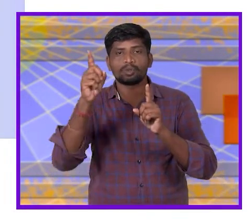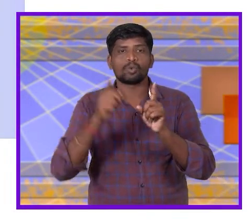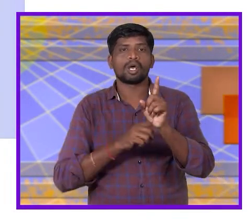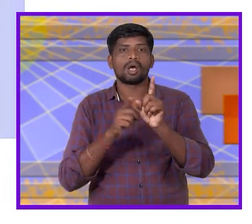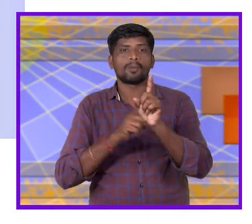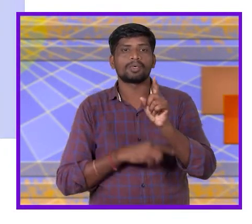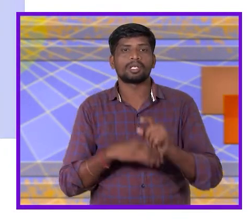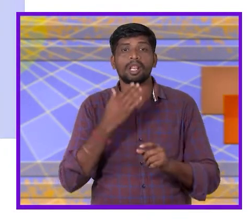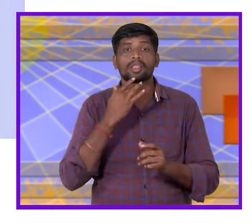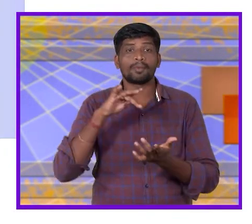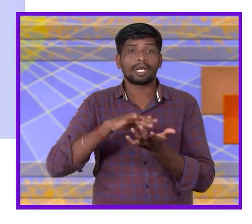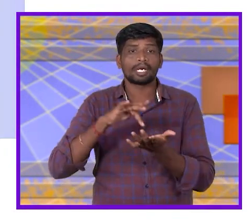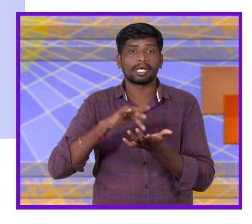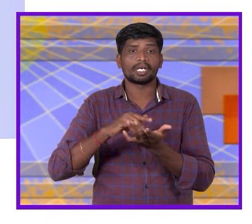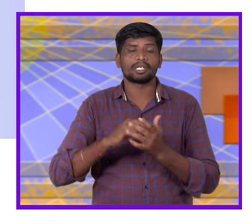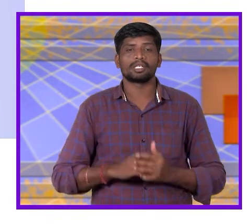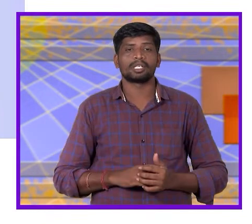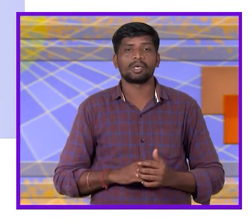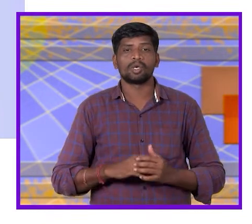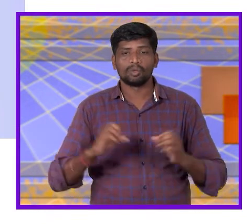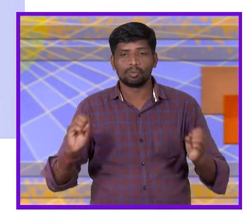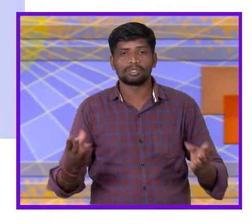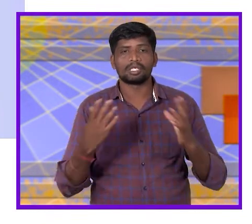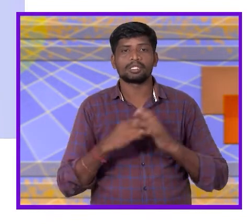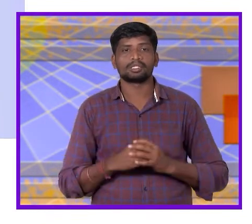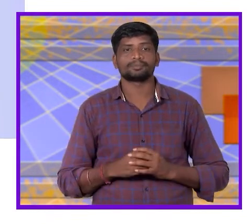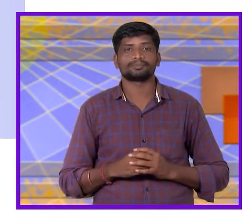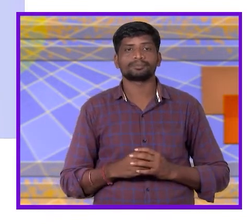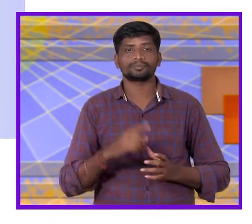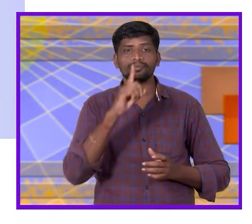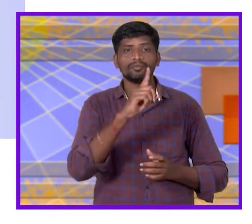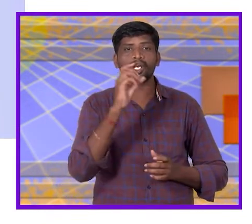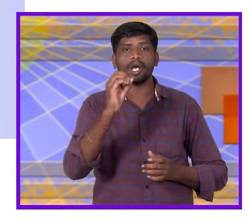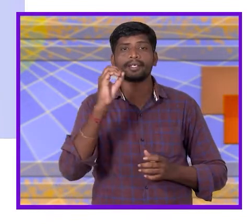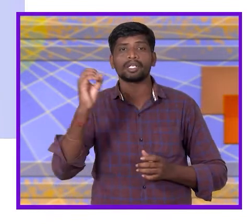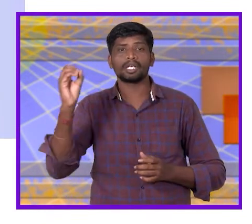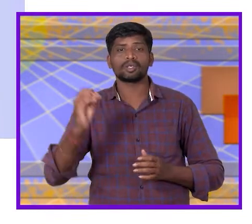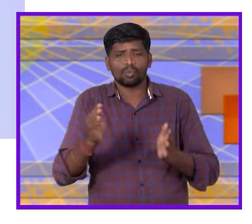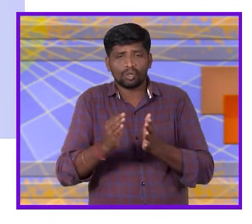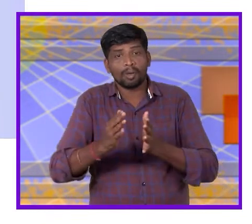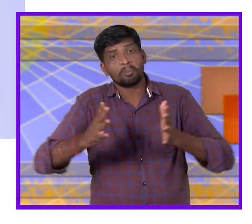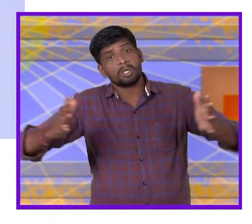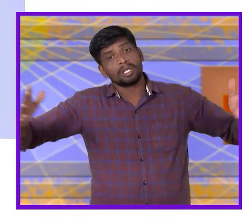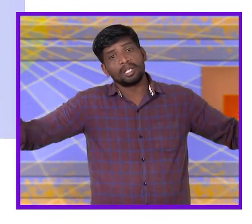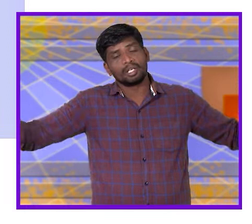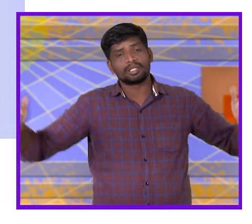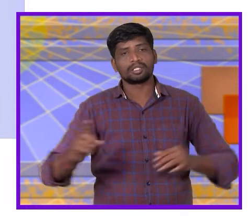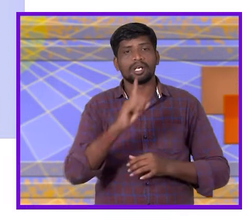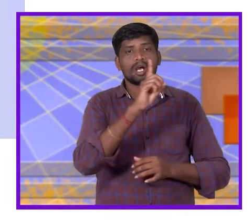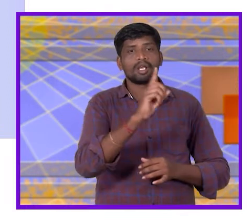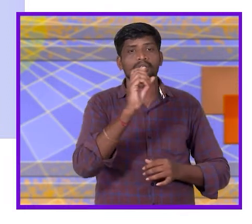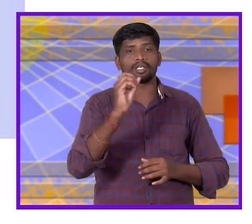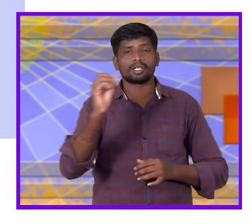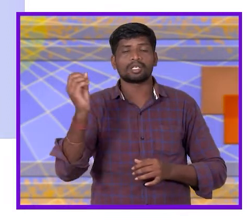1981 தஞ்சாவூர் தமிழ் பல்கலைக்கழகத்தை உருவாக்கியிருக்கிறது. 1000 ஏக்கர் பரப்பளவில் இந்த தஞ்சாவூர்